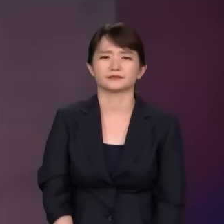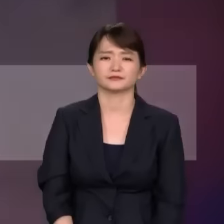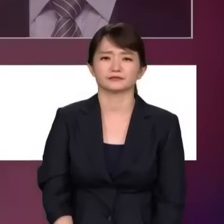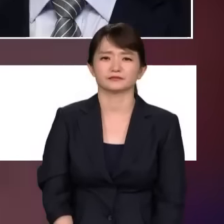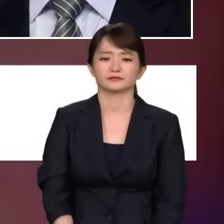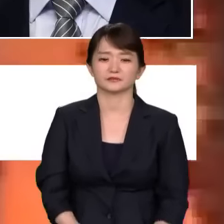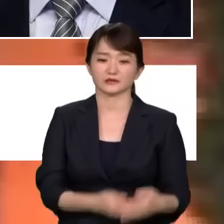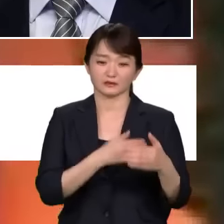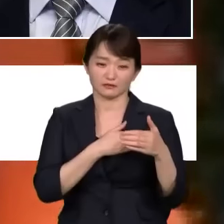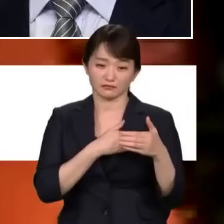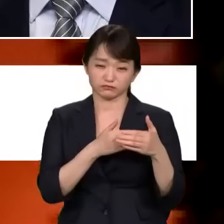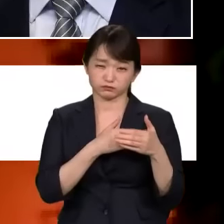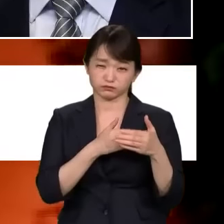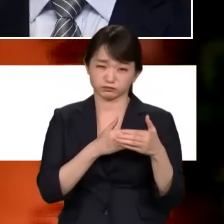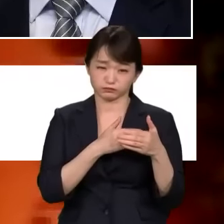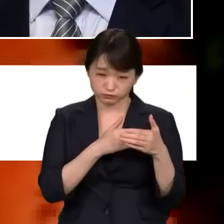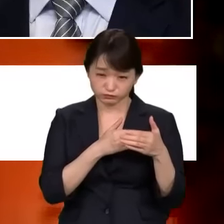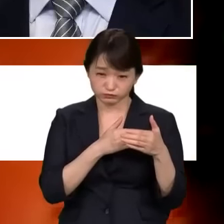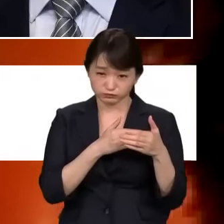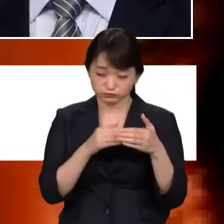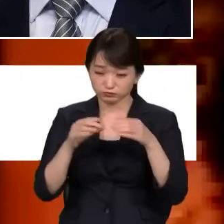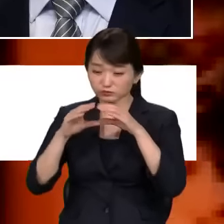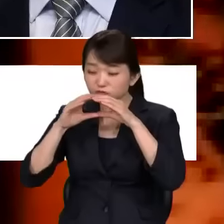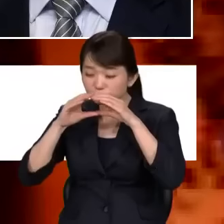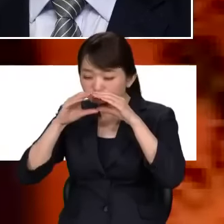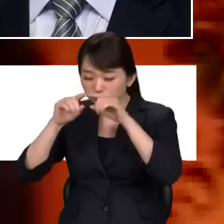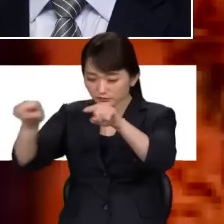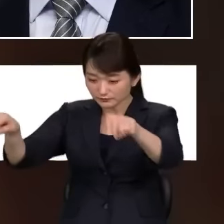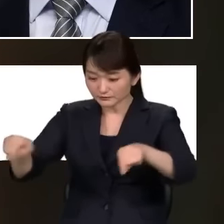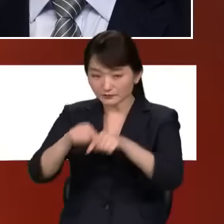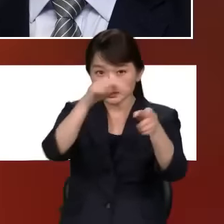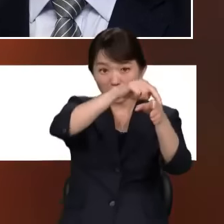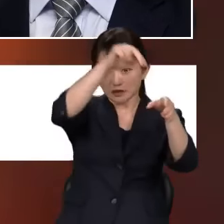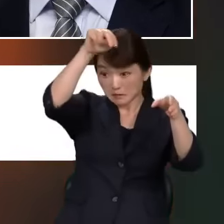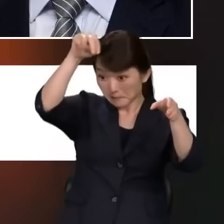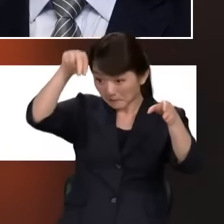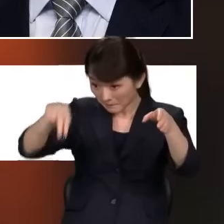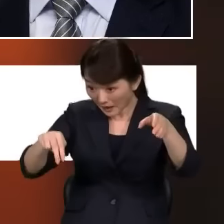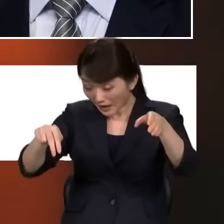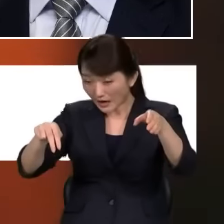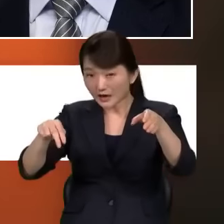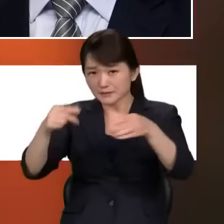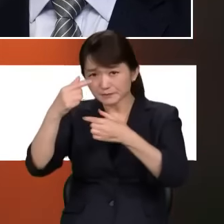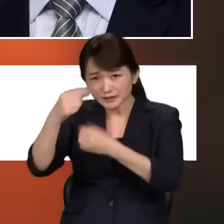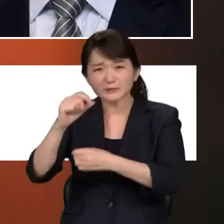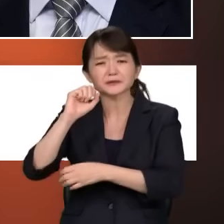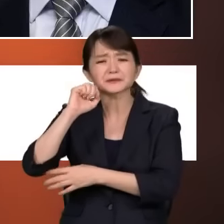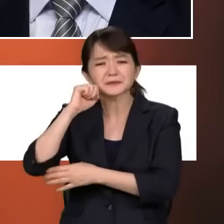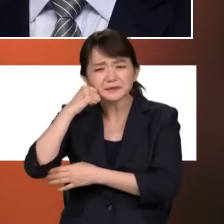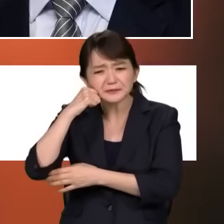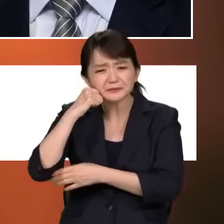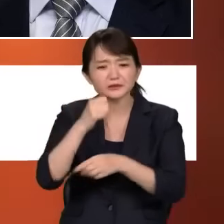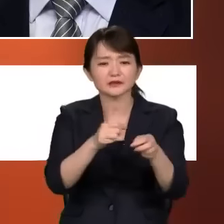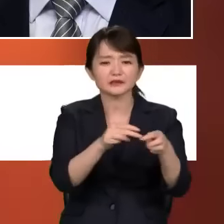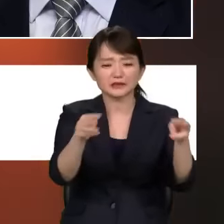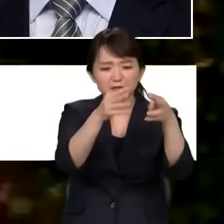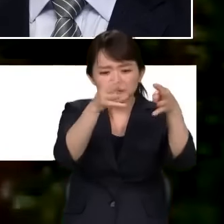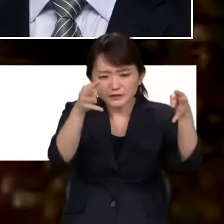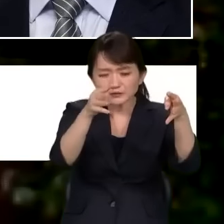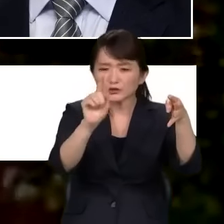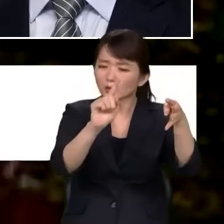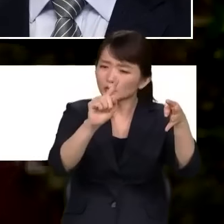긴장돼 있는 상태에서 그걸 맞추는 거는 거의 불가능하죠. 3층, 4층 이런 정도만 돼도 어느 정도 맞춰낼